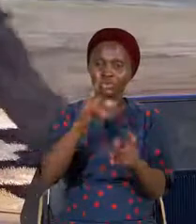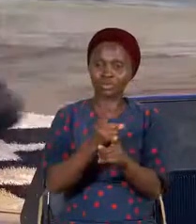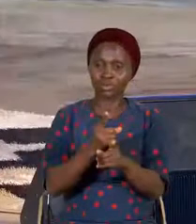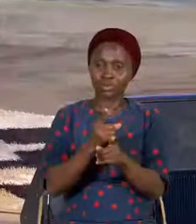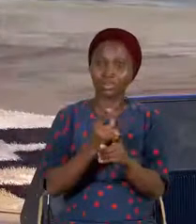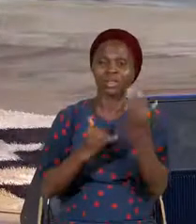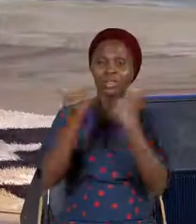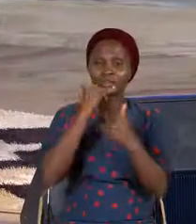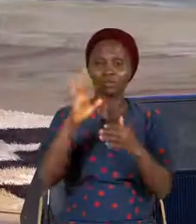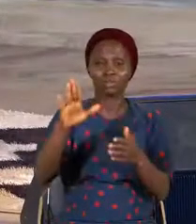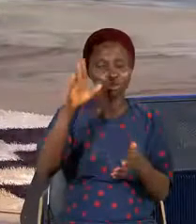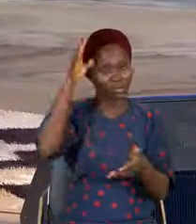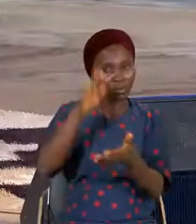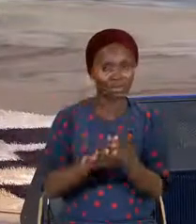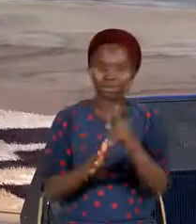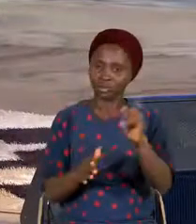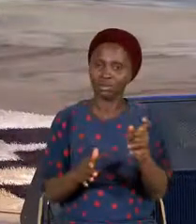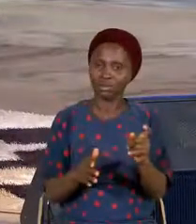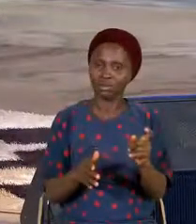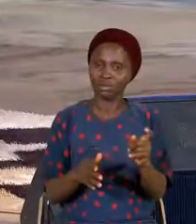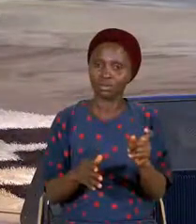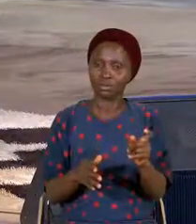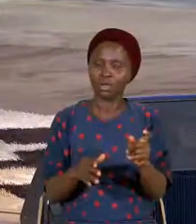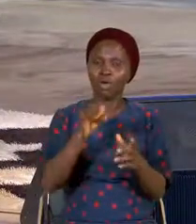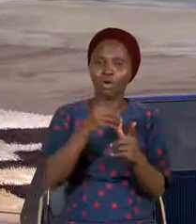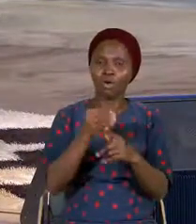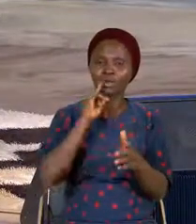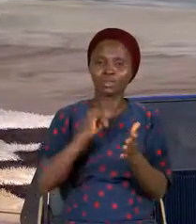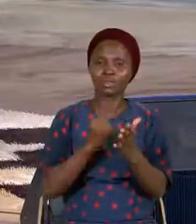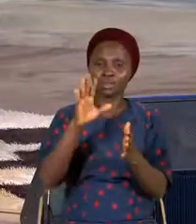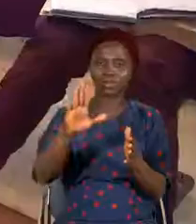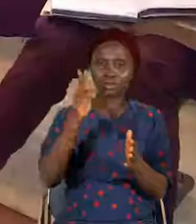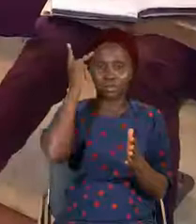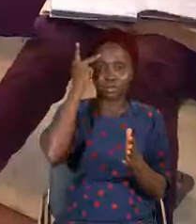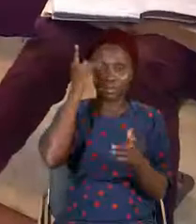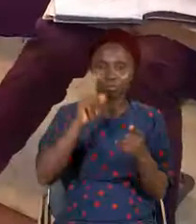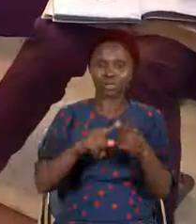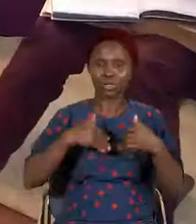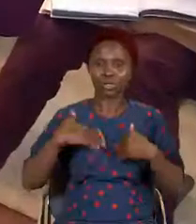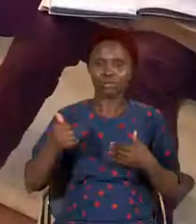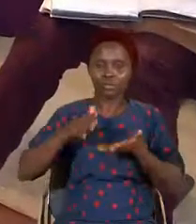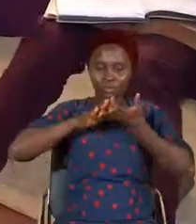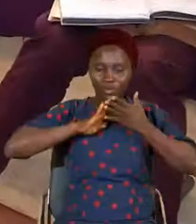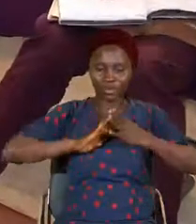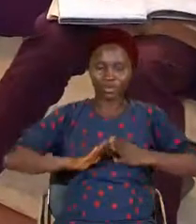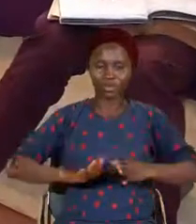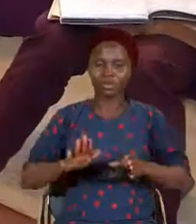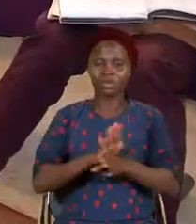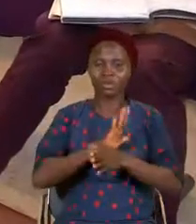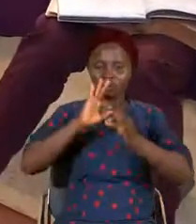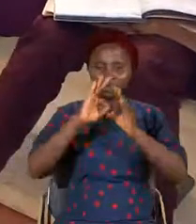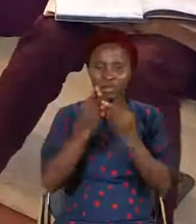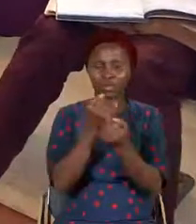objectif d'embêter votre femme? Ou bien votre objectif, c'est d'avoir une famille paisible, une